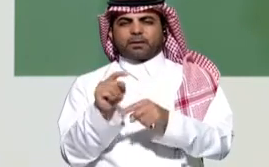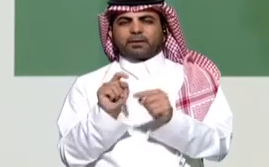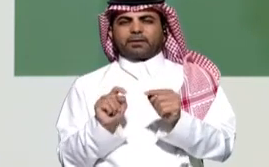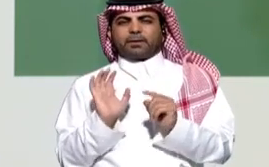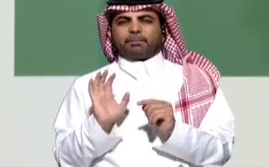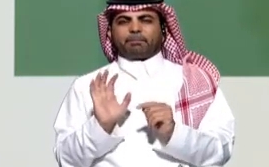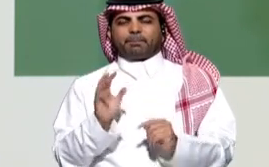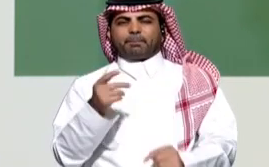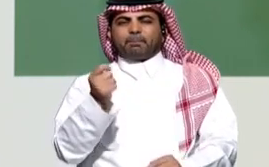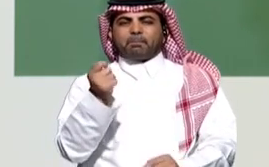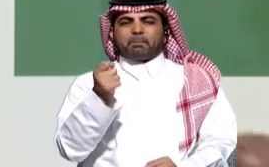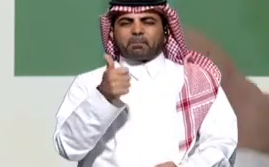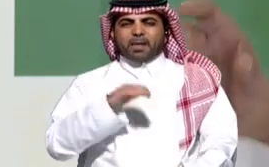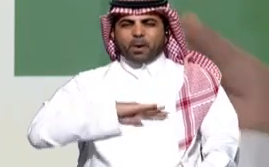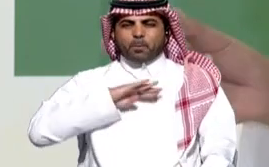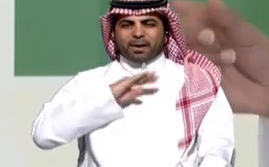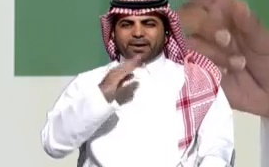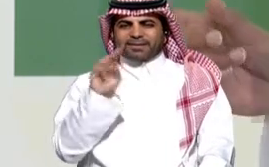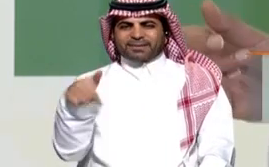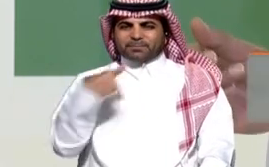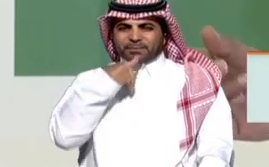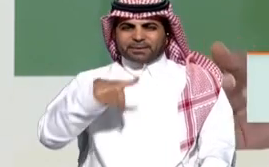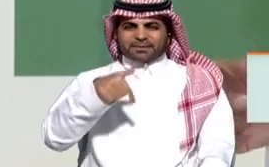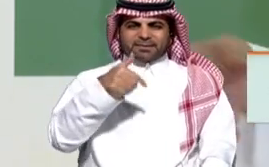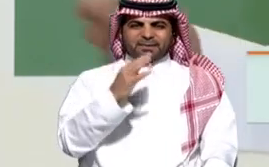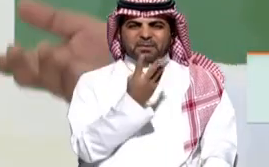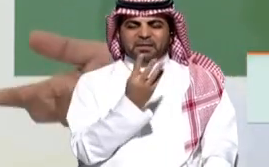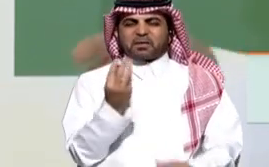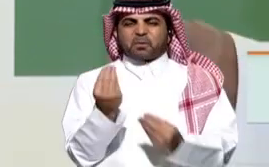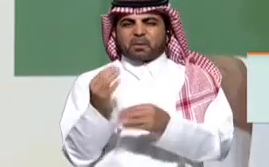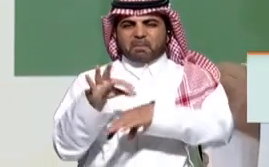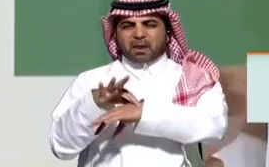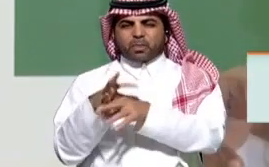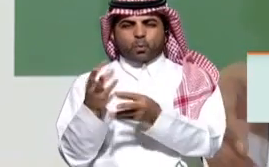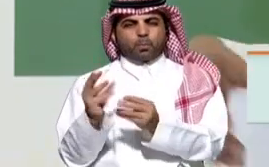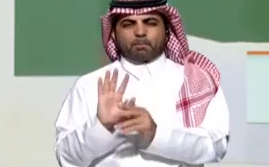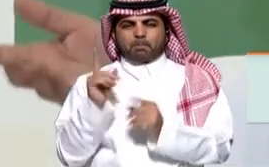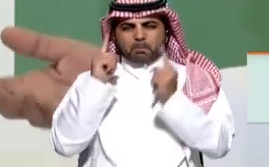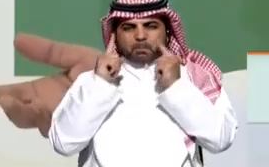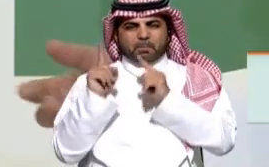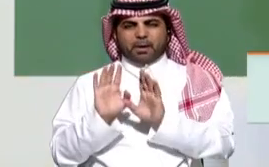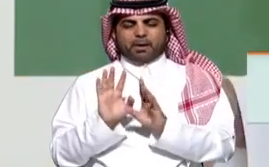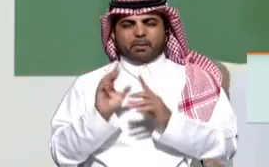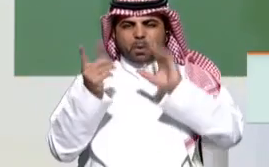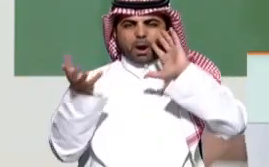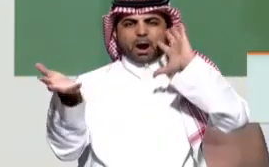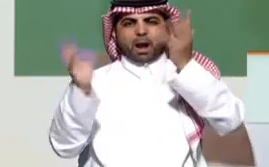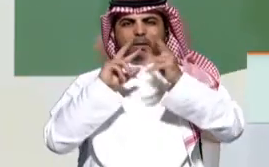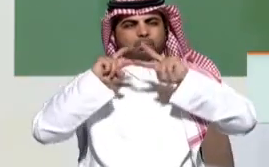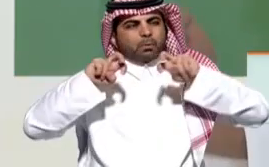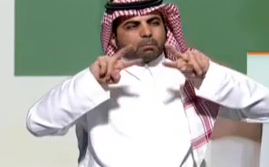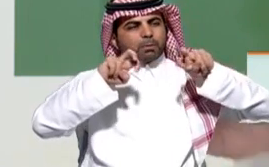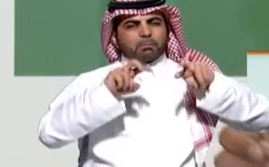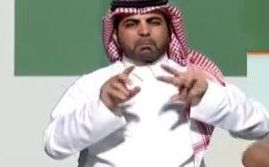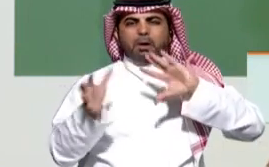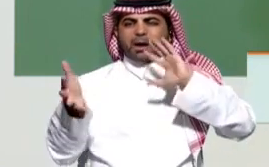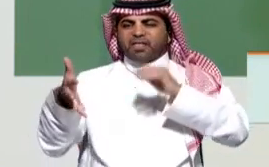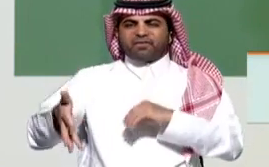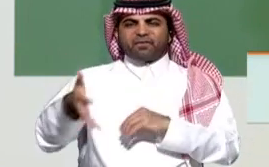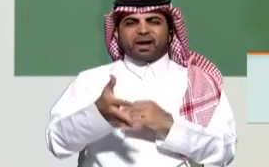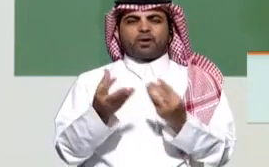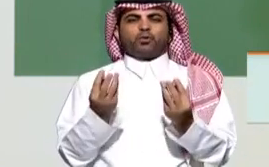العمرية نلاحظ أنها أعداد نادرة مقارنة، وهذا النسق العالمي أو النمط العالمي الملحوظ أنه في الأطفال